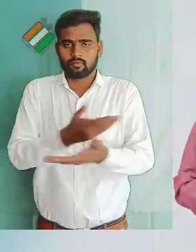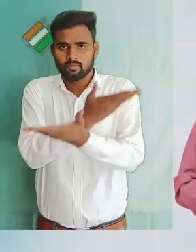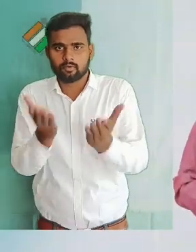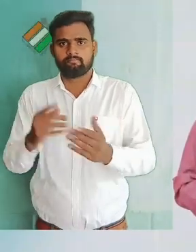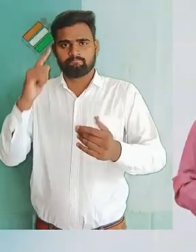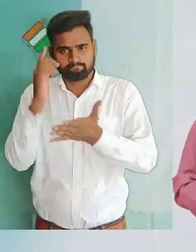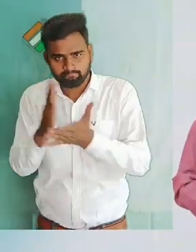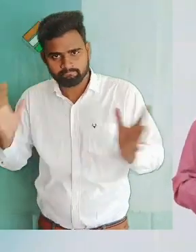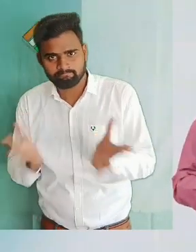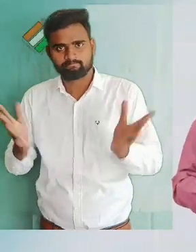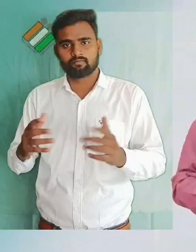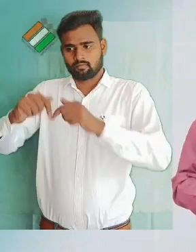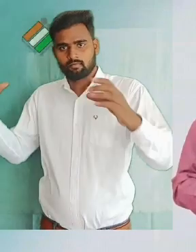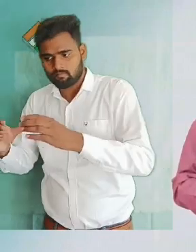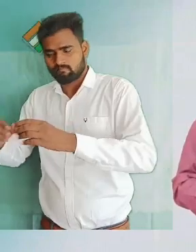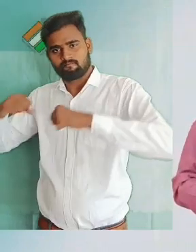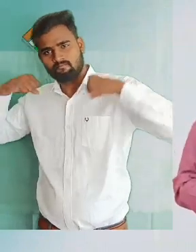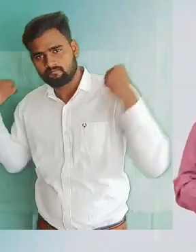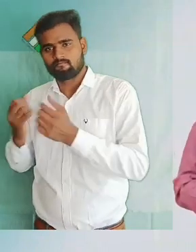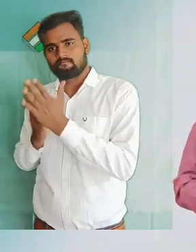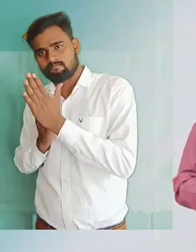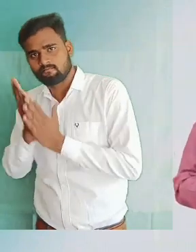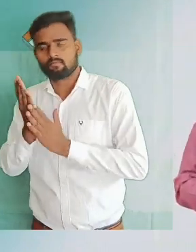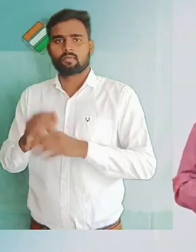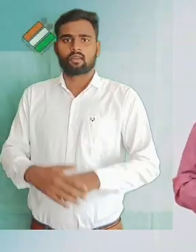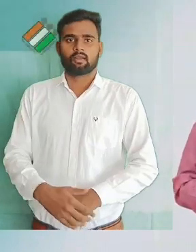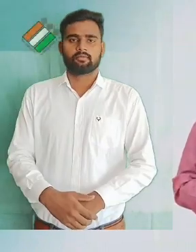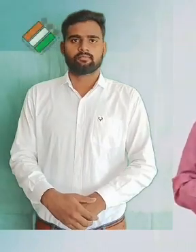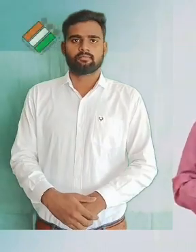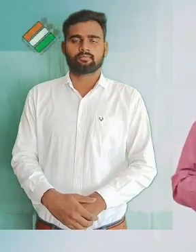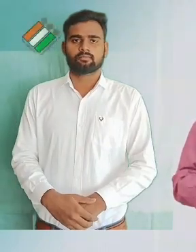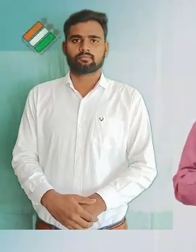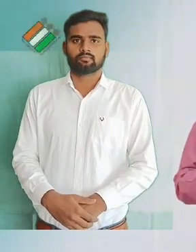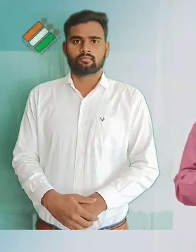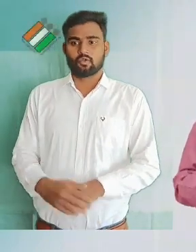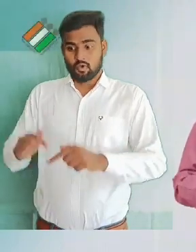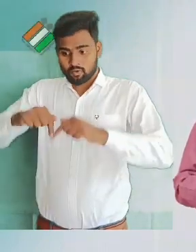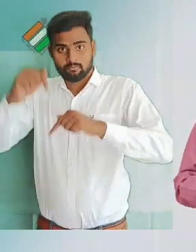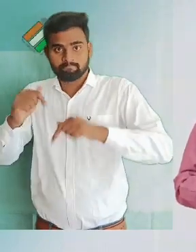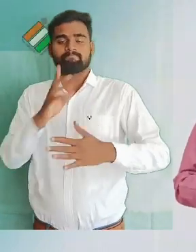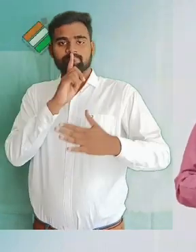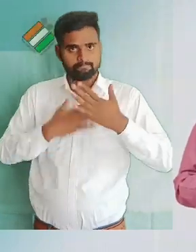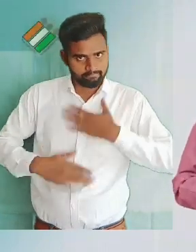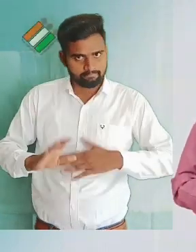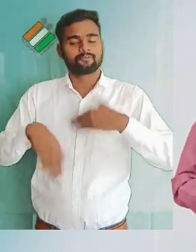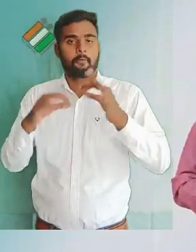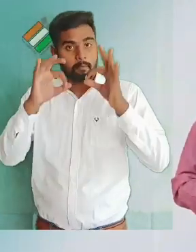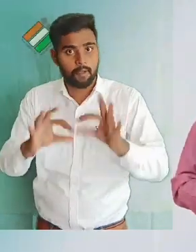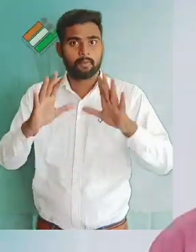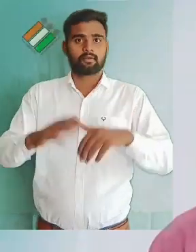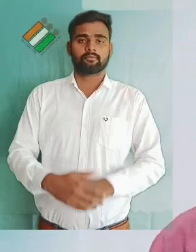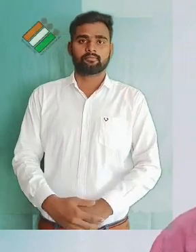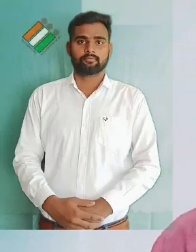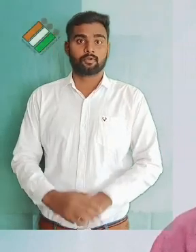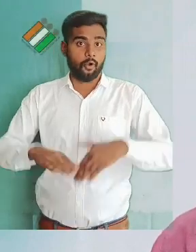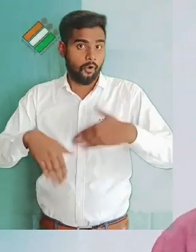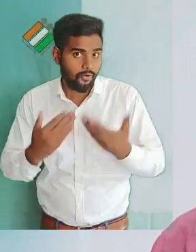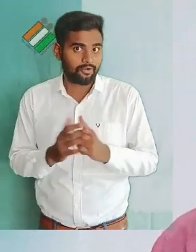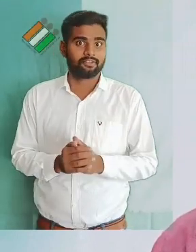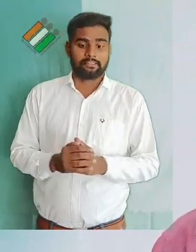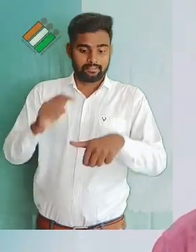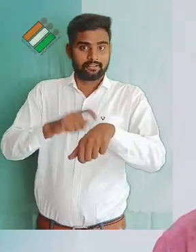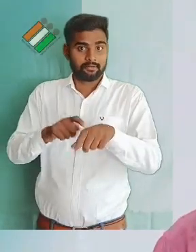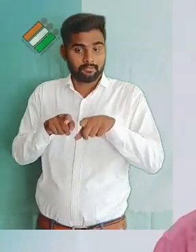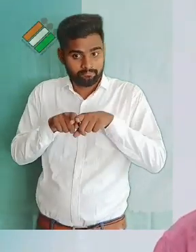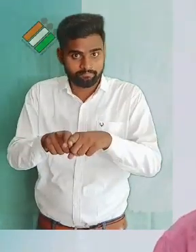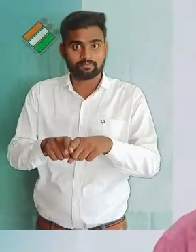मतदाताओं के विश्वास को बढ़ाने के लिए निर्वाचन आयोग हमेशा से ये प्रयास करता आया है कि चुनाव शांतिपूर्ण और पुख्ता तरीके से हो, और इसके लिए समय